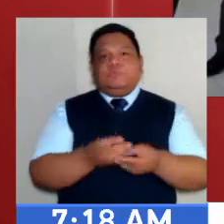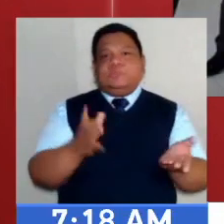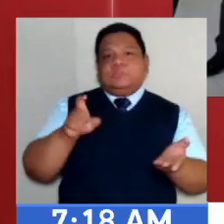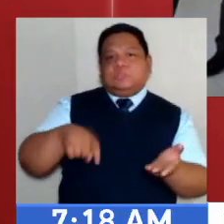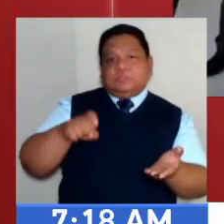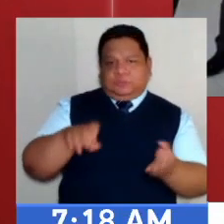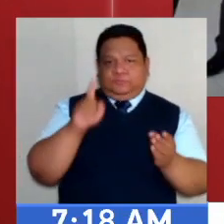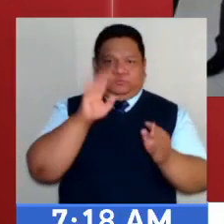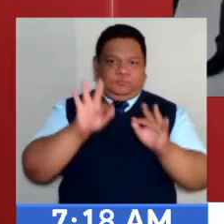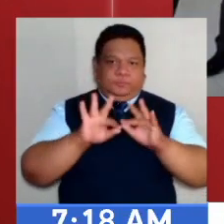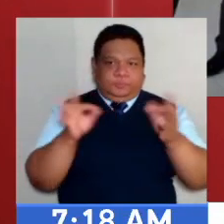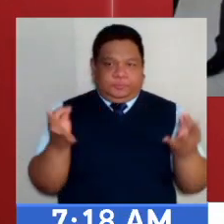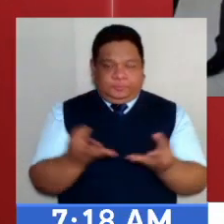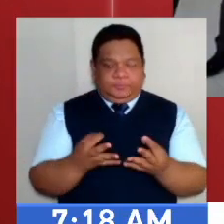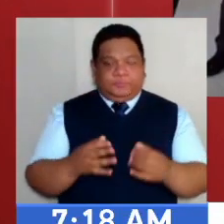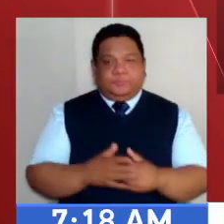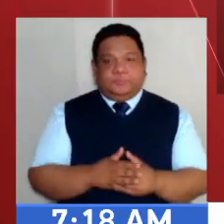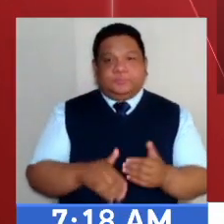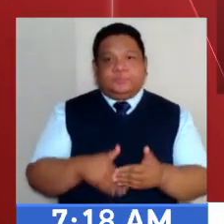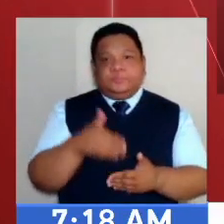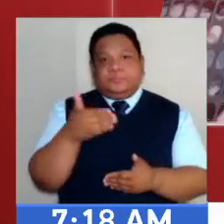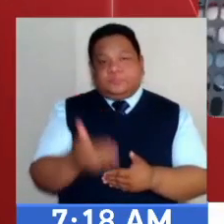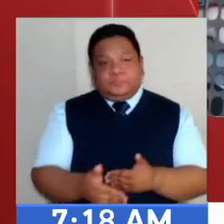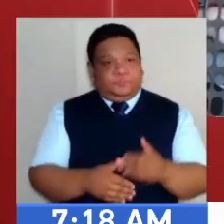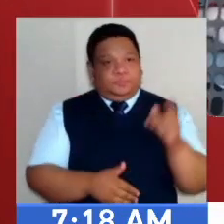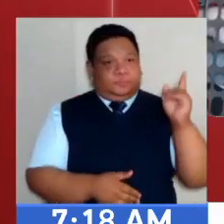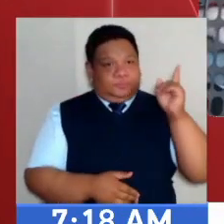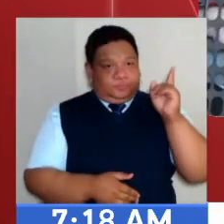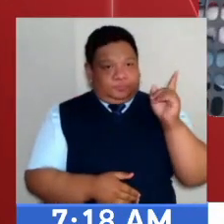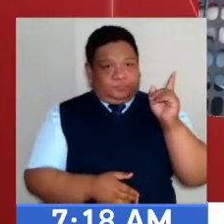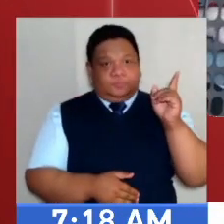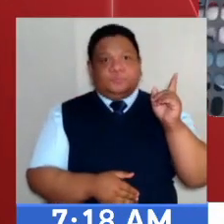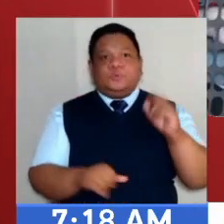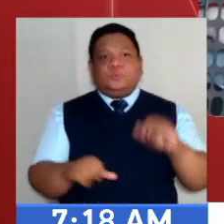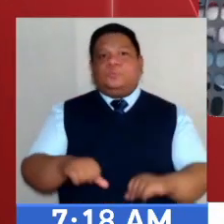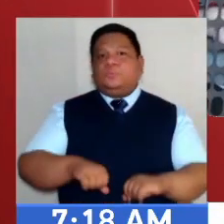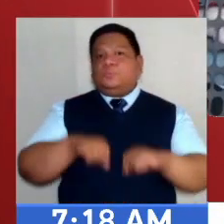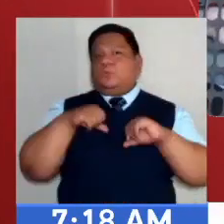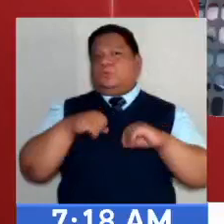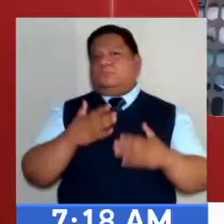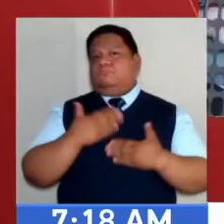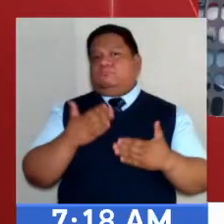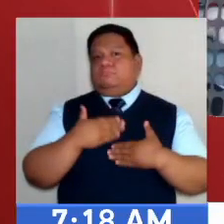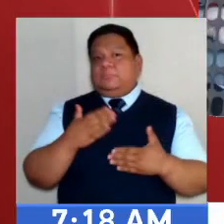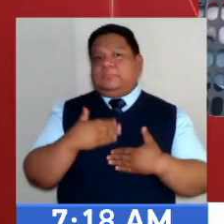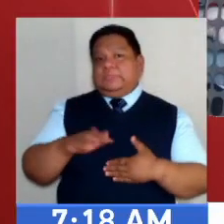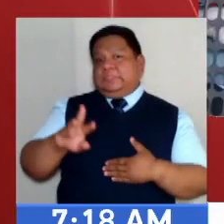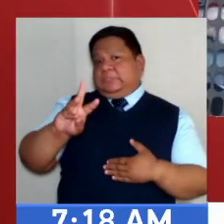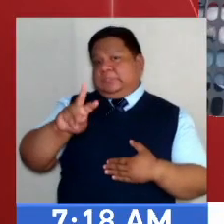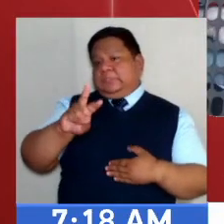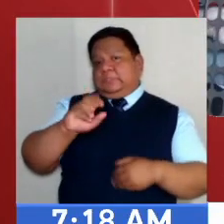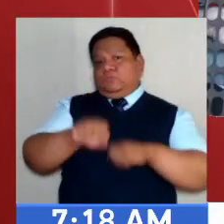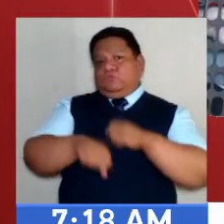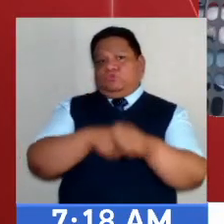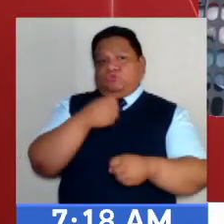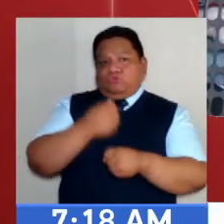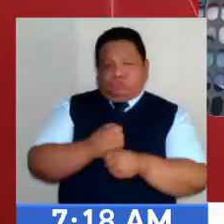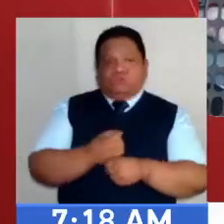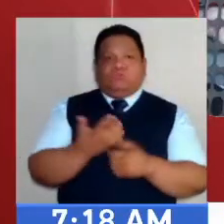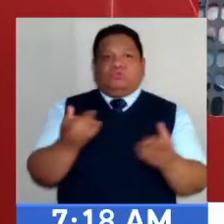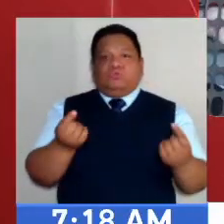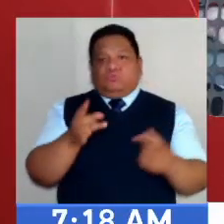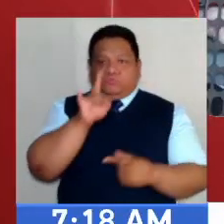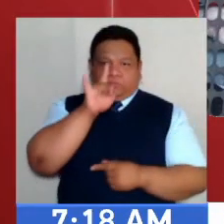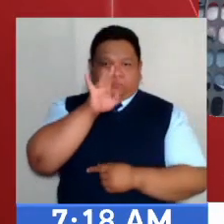Nori Alonsabe, proud and happy sa kanyang 16 years na pagiging all-around kasambahay. Ang sarap daw sa pakiramdam